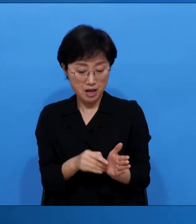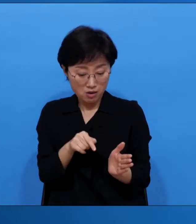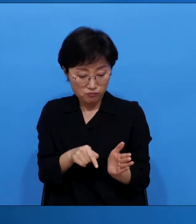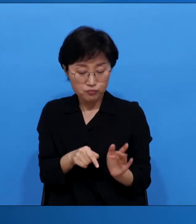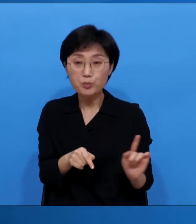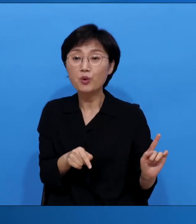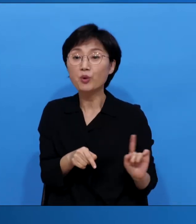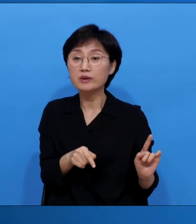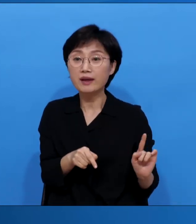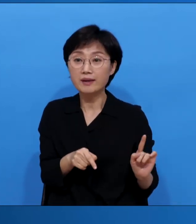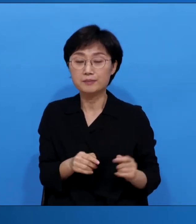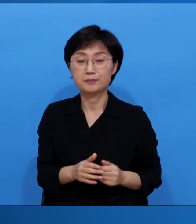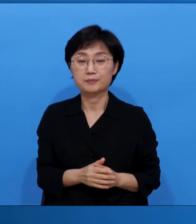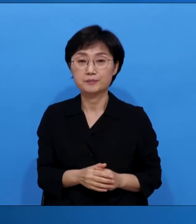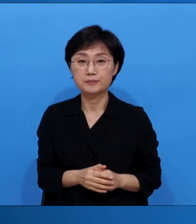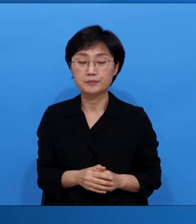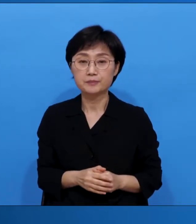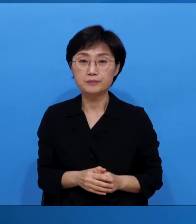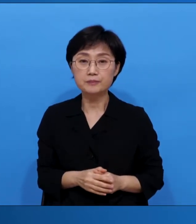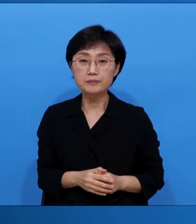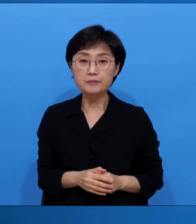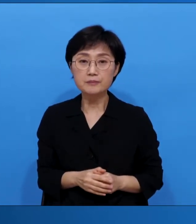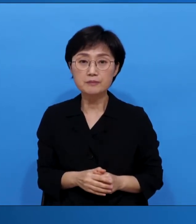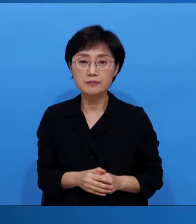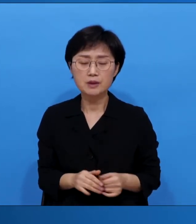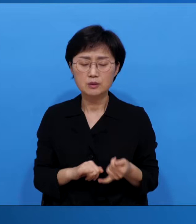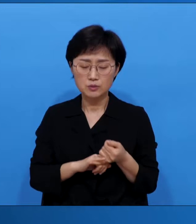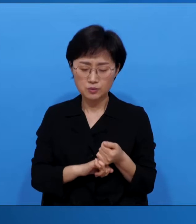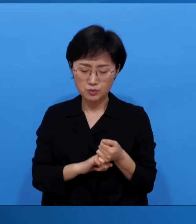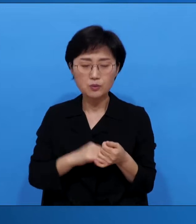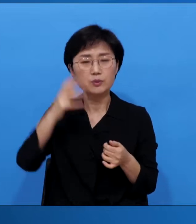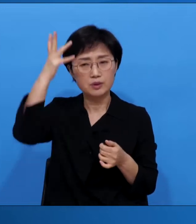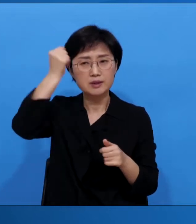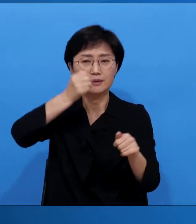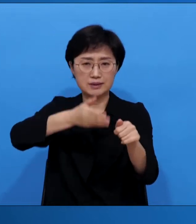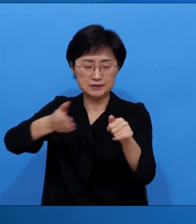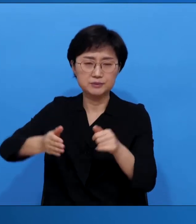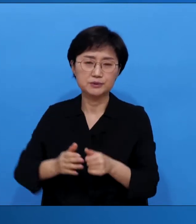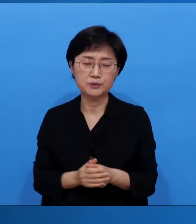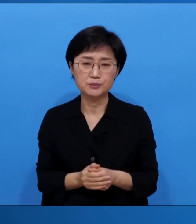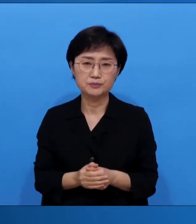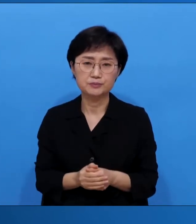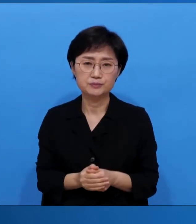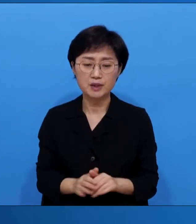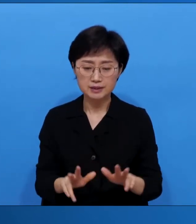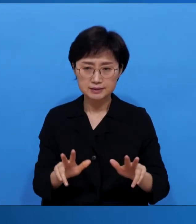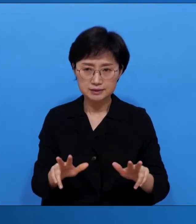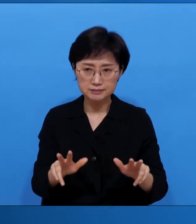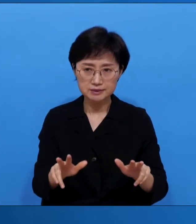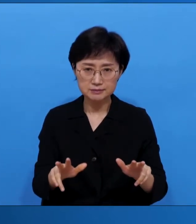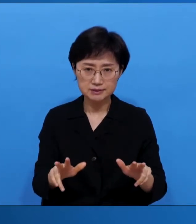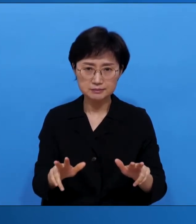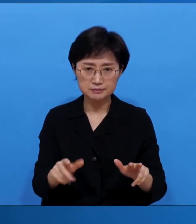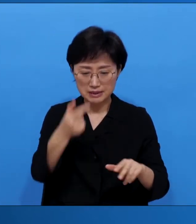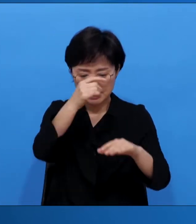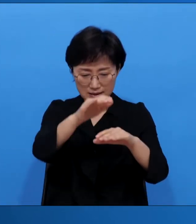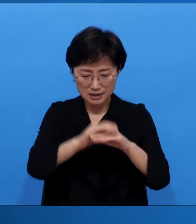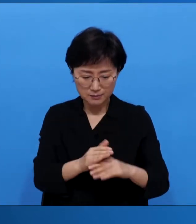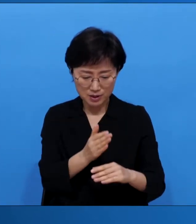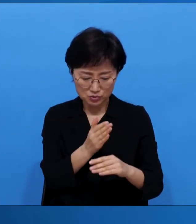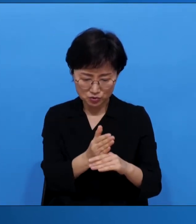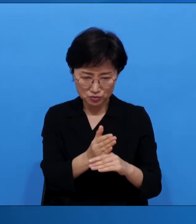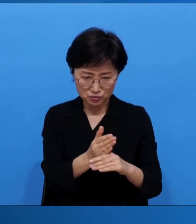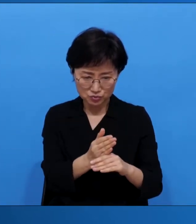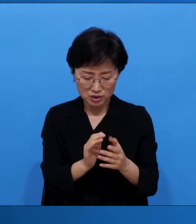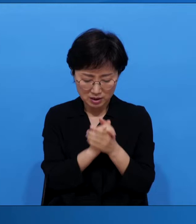happens once the kingdom of God is established upon you? 꼭 기억해야 돼요. You must remember this. 오늘 여러분은 예배 시간에 기도